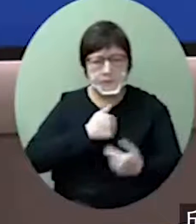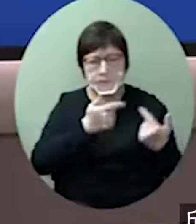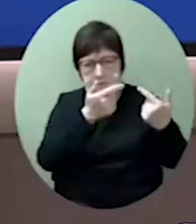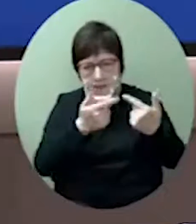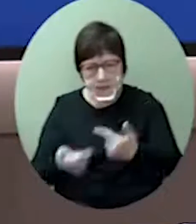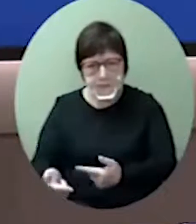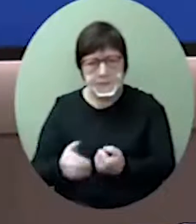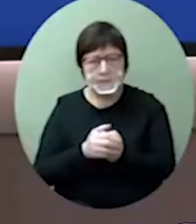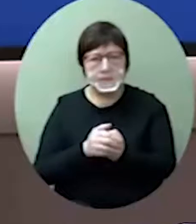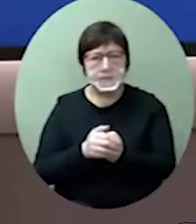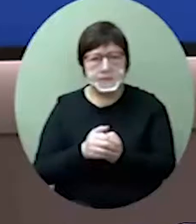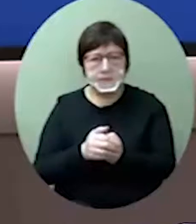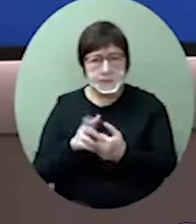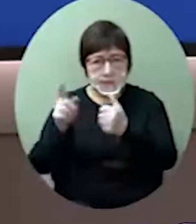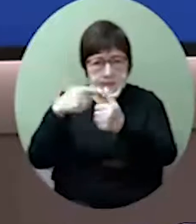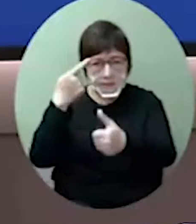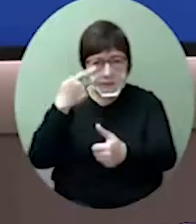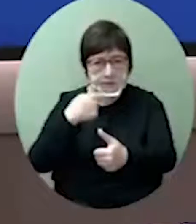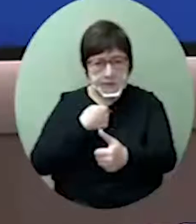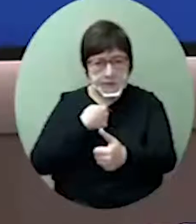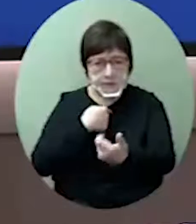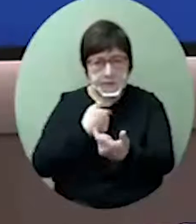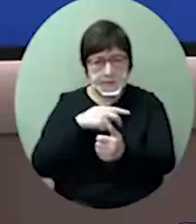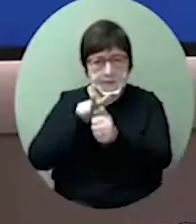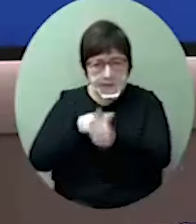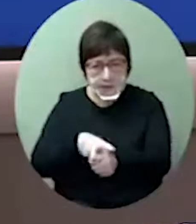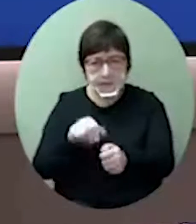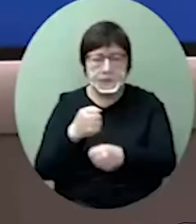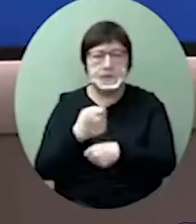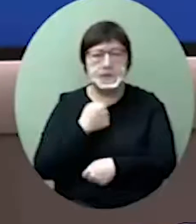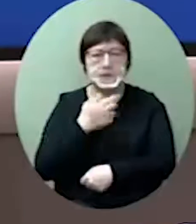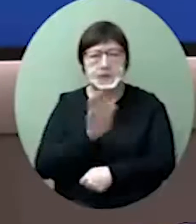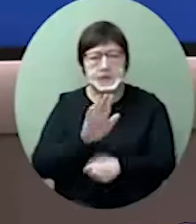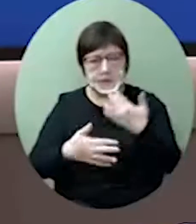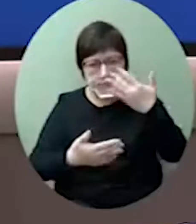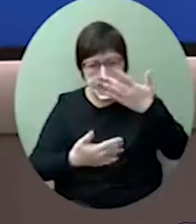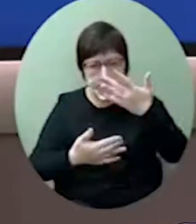行，但係唔係優先要禁制去做啊？幾時